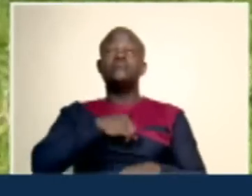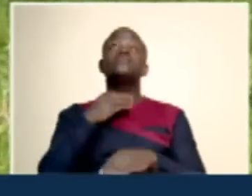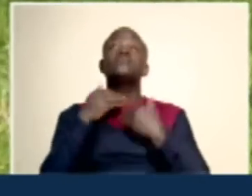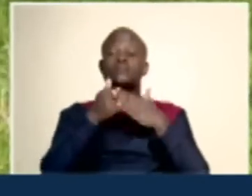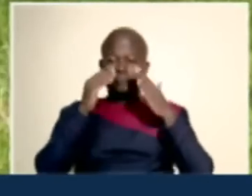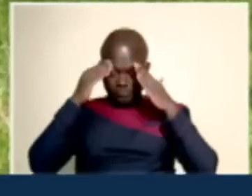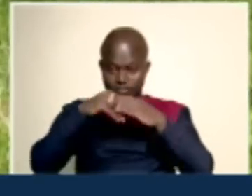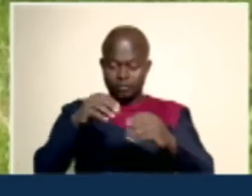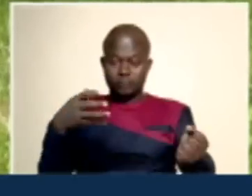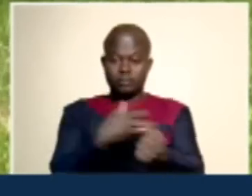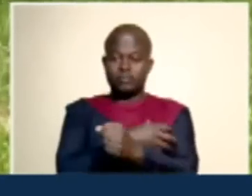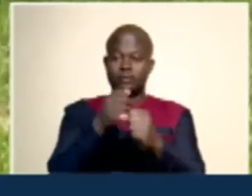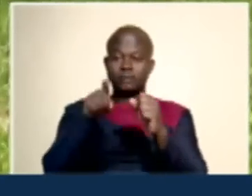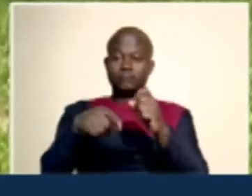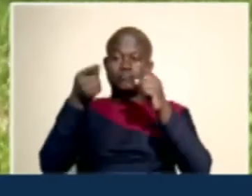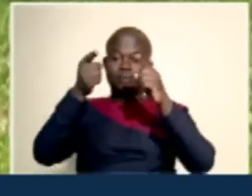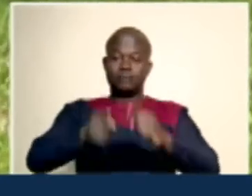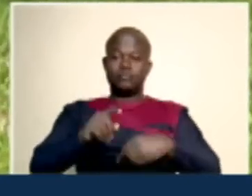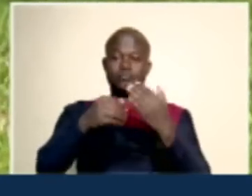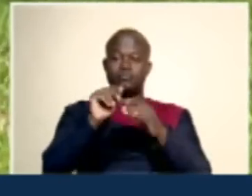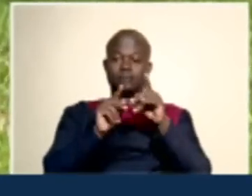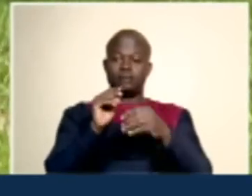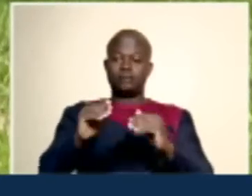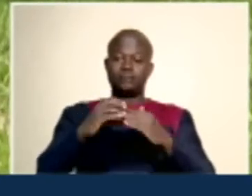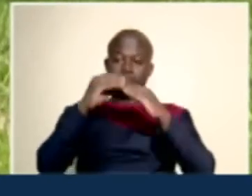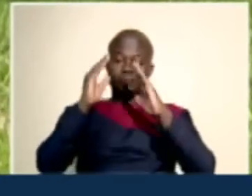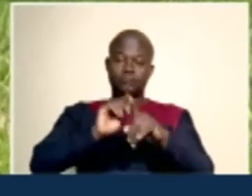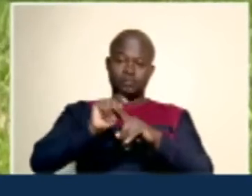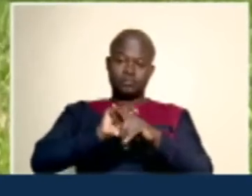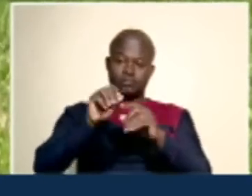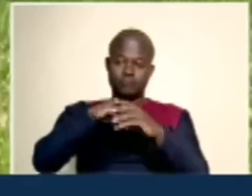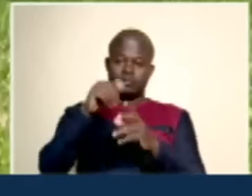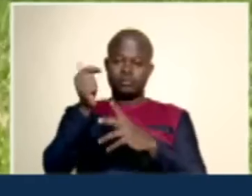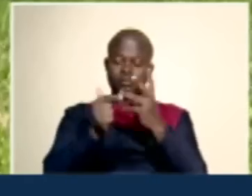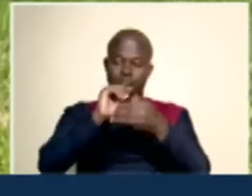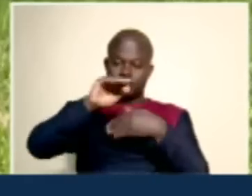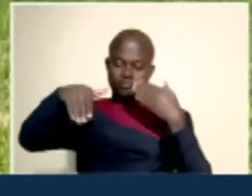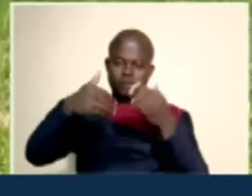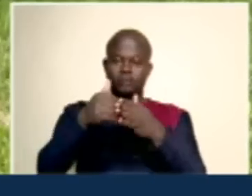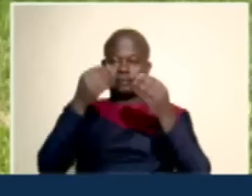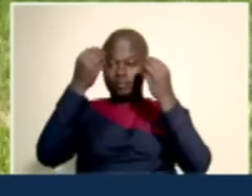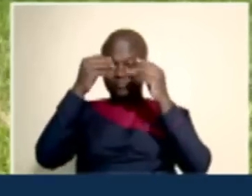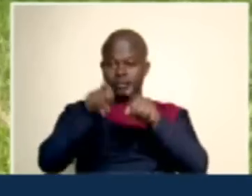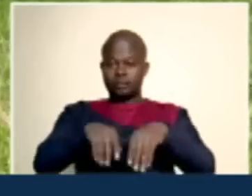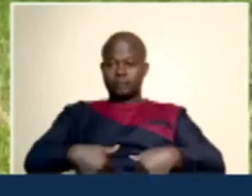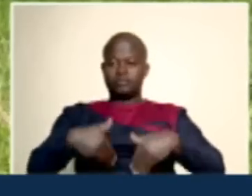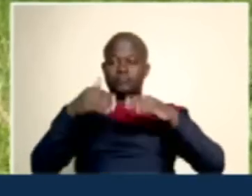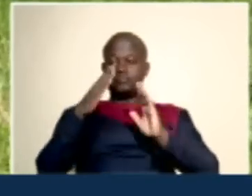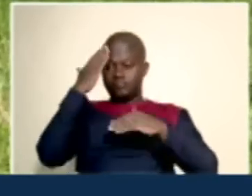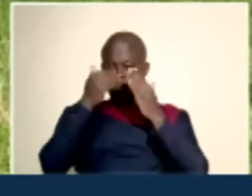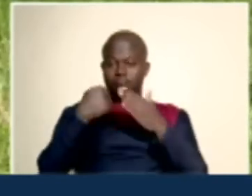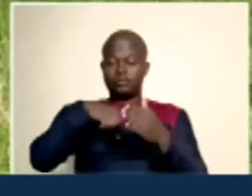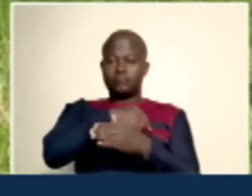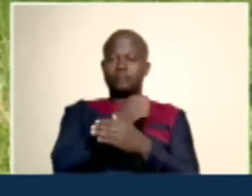bashyiramo imbaraga nuko bagomba kutuzanira abadukuriye bakaduhugura muri ibyo byose cyane bakatwigisha nk'urubyiruko nk'uko twebwe